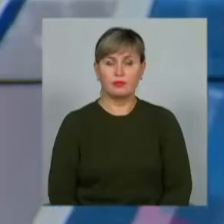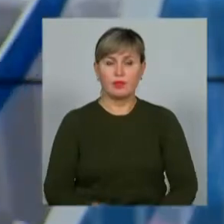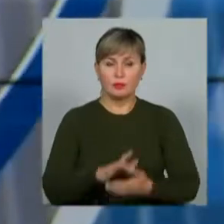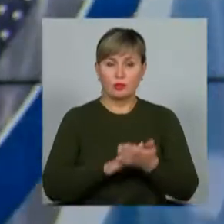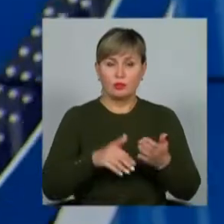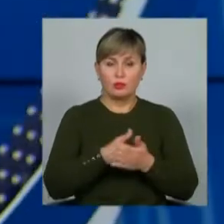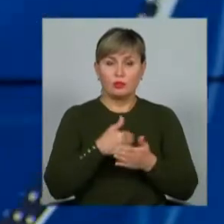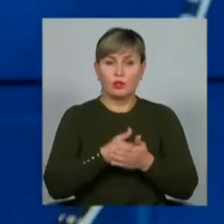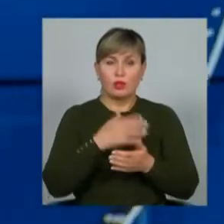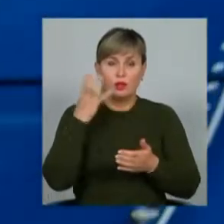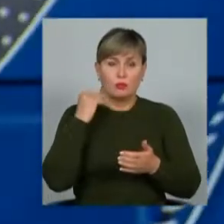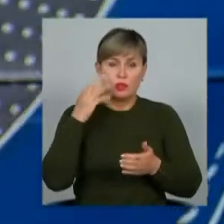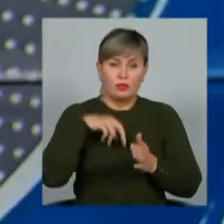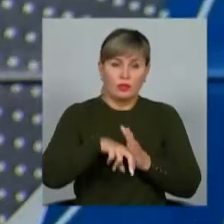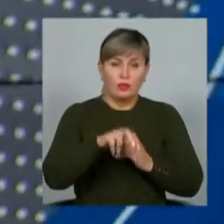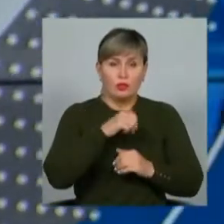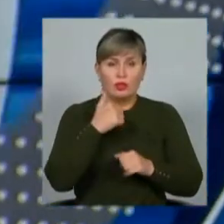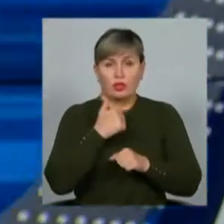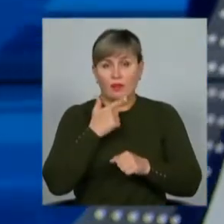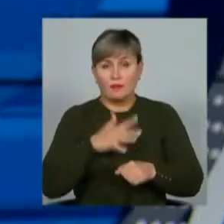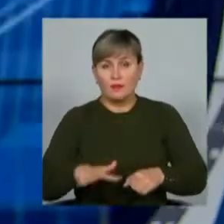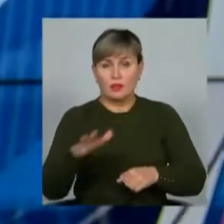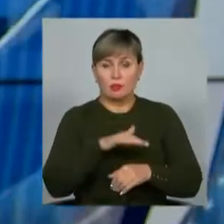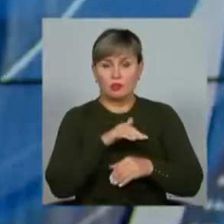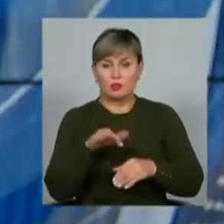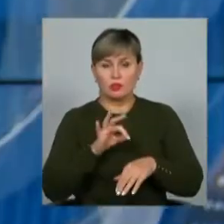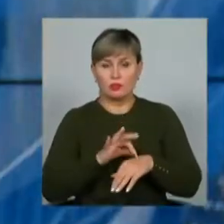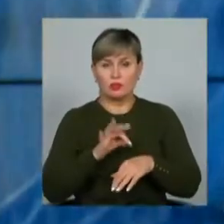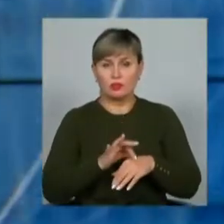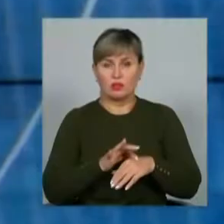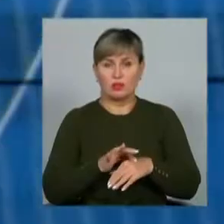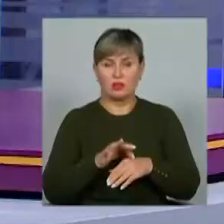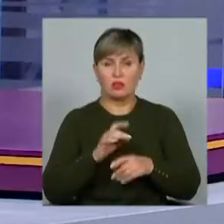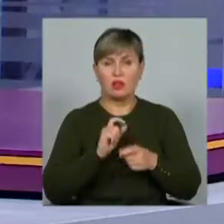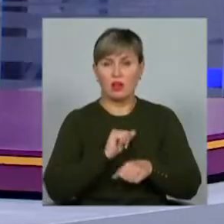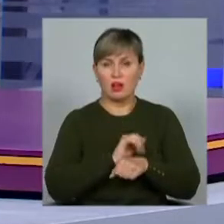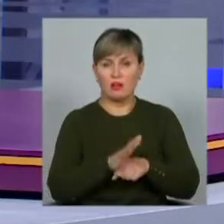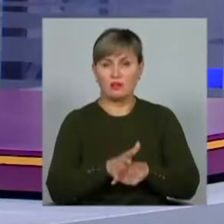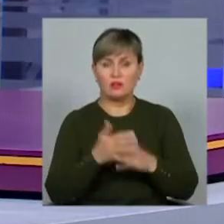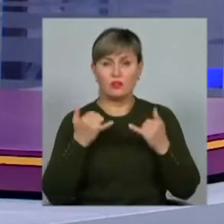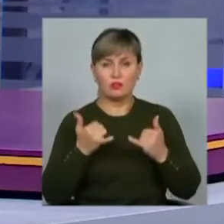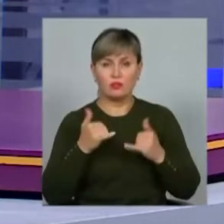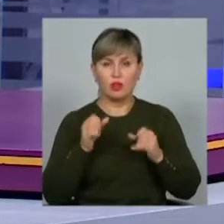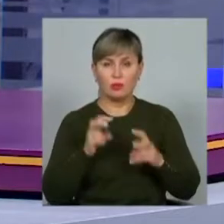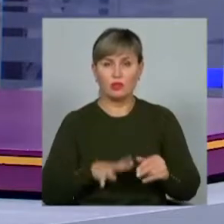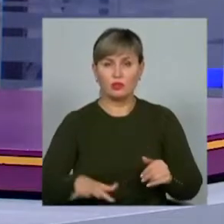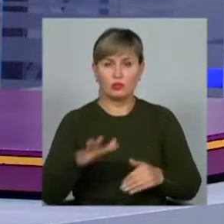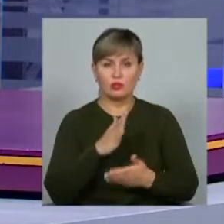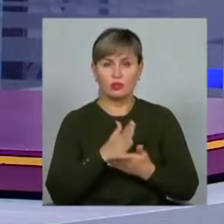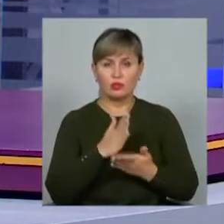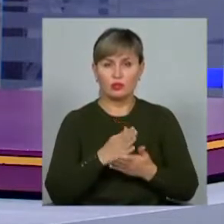Продолжаем выпуск. Алматы вошел в красную зону по уровню заболеваемости коронавирусной инфекции. Сегодня в опасной зоне